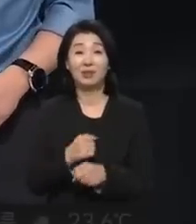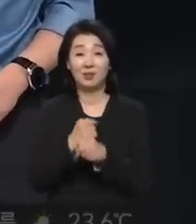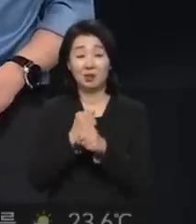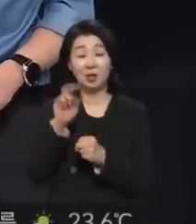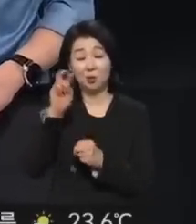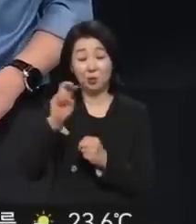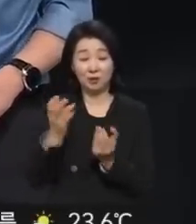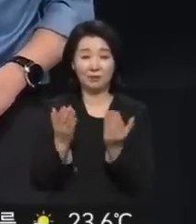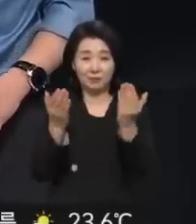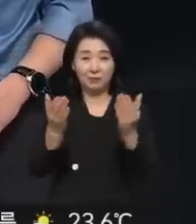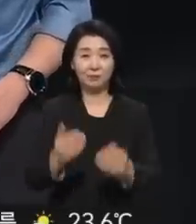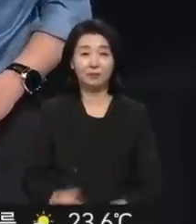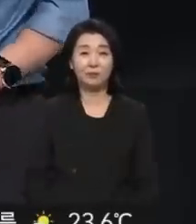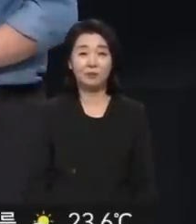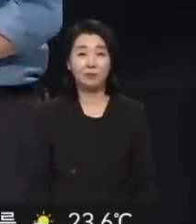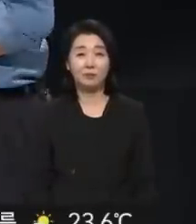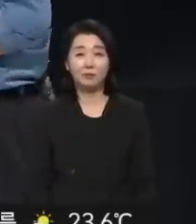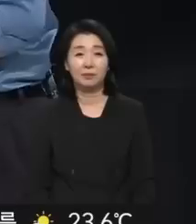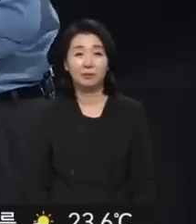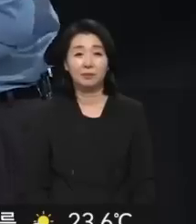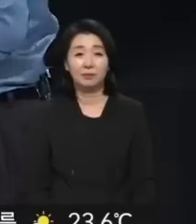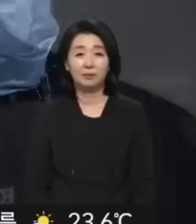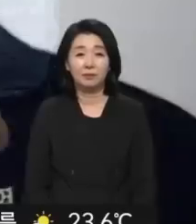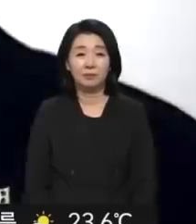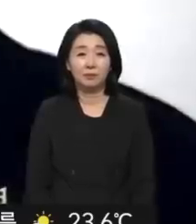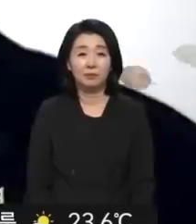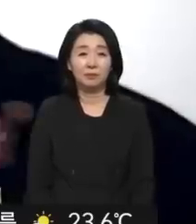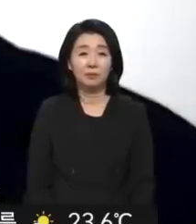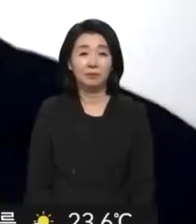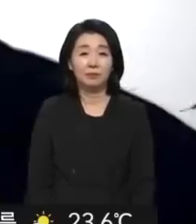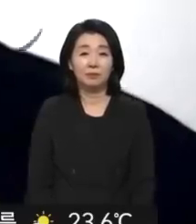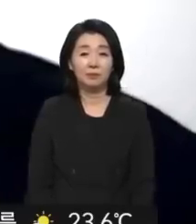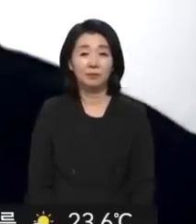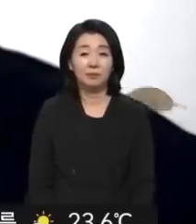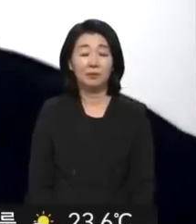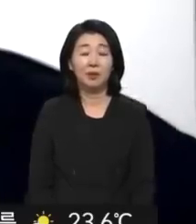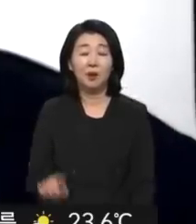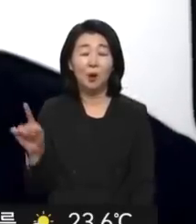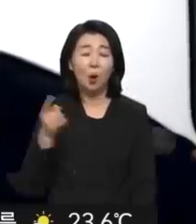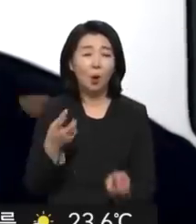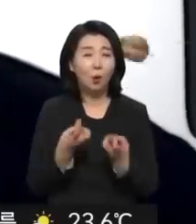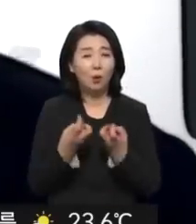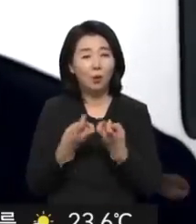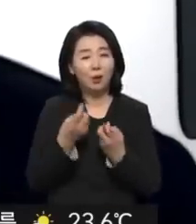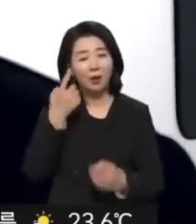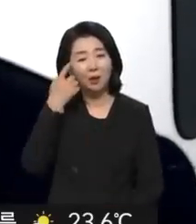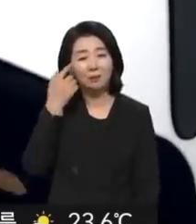인사이드 이 노래로 마무리합니다. 어찌하여